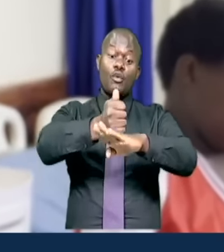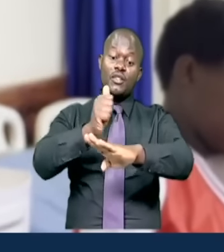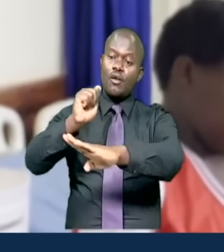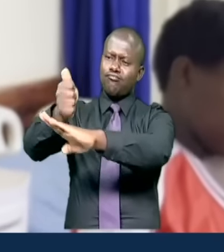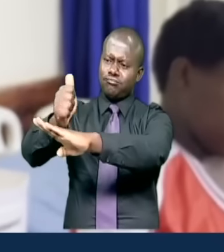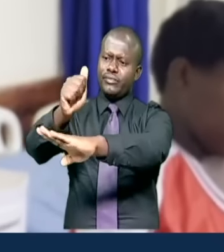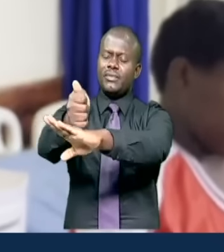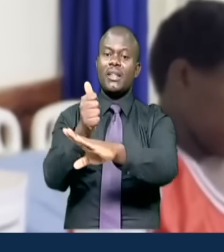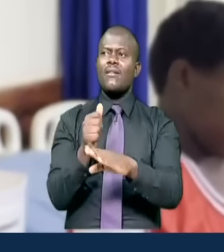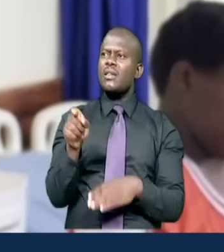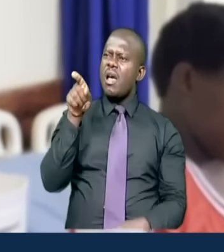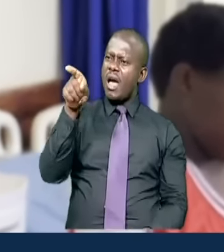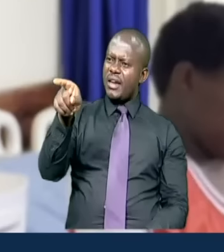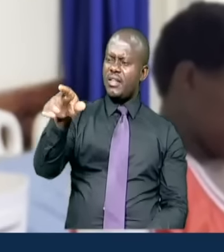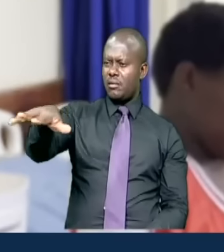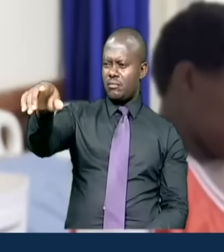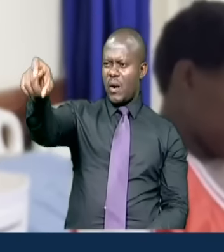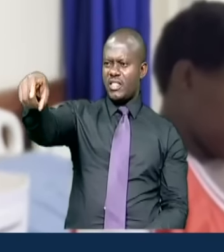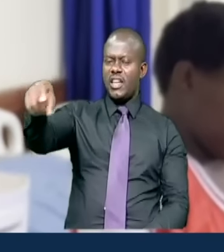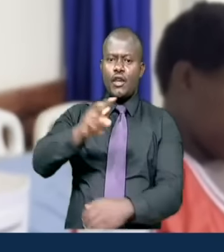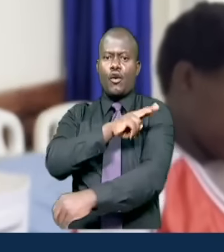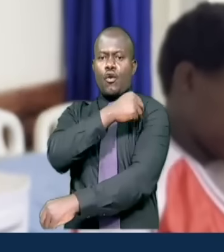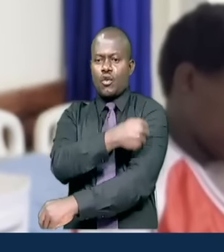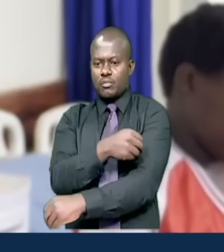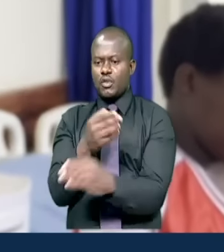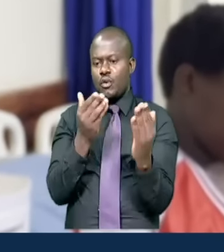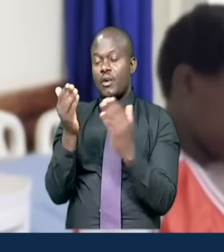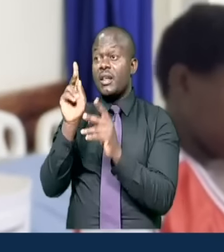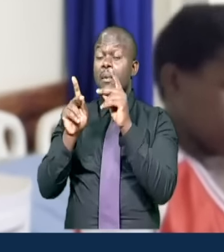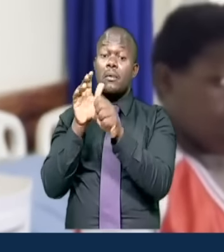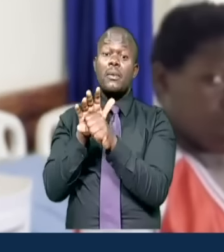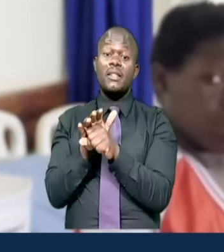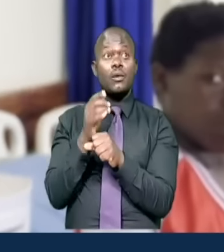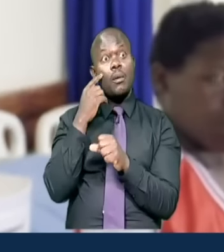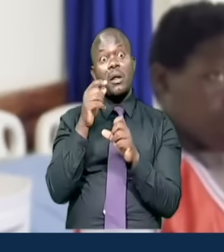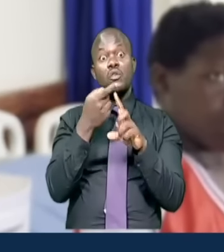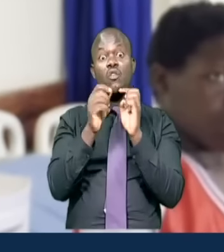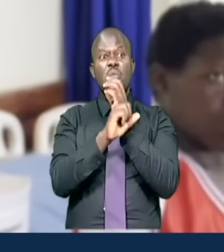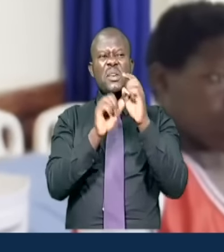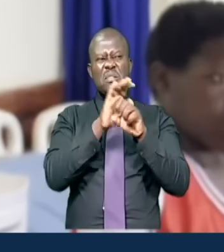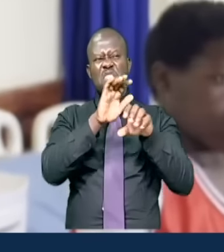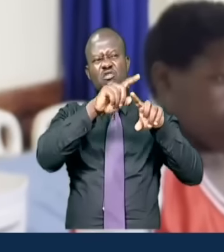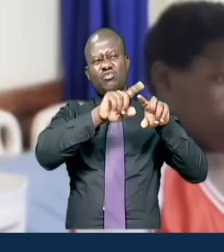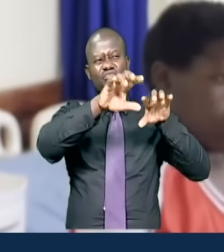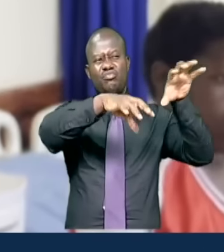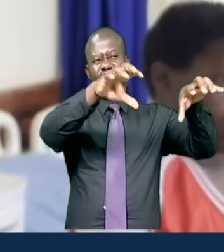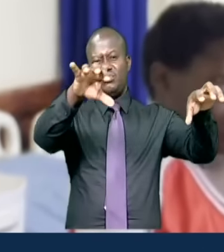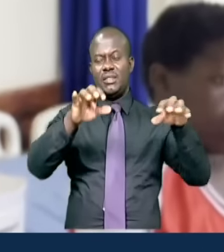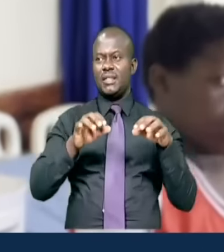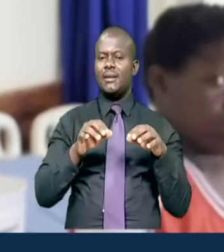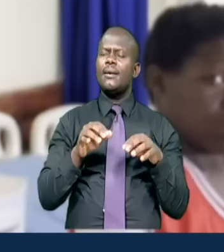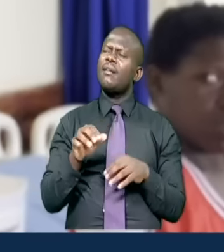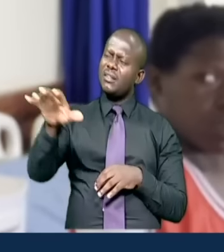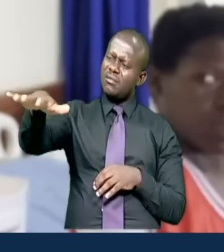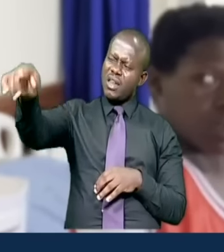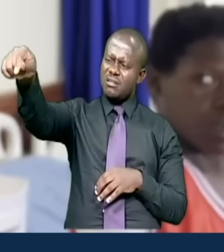ati hari ahantu hakenewe ivuriro ryo kwakiramo abantu benshi, urabona duturuka mu mirenge myinshi itandukanye na